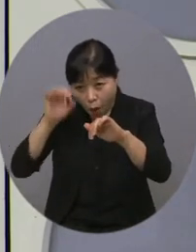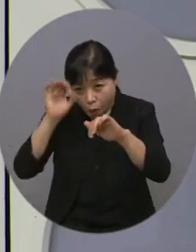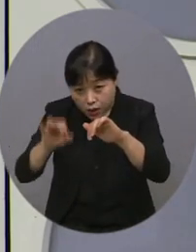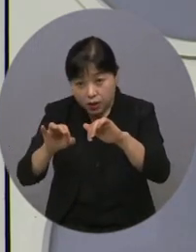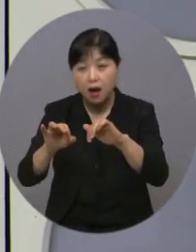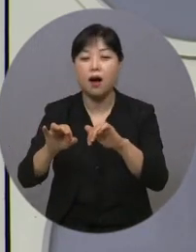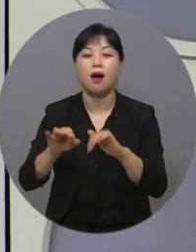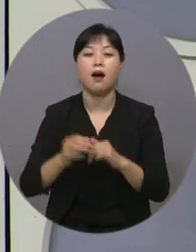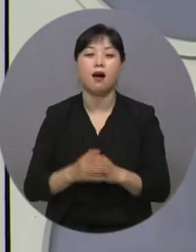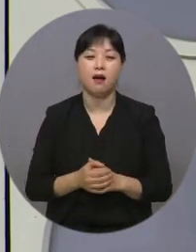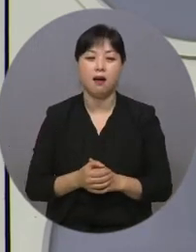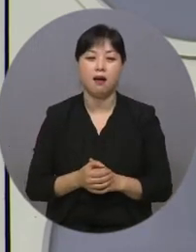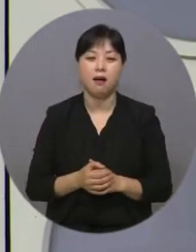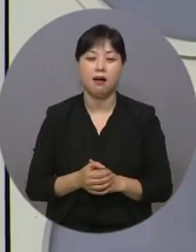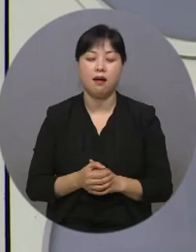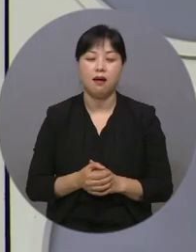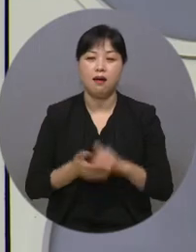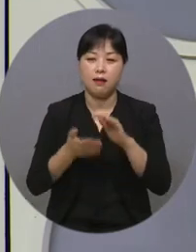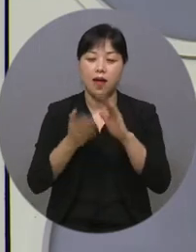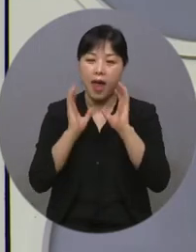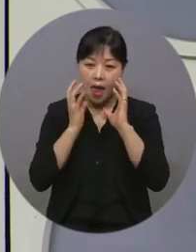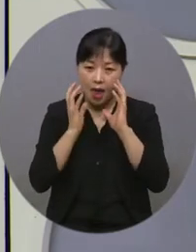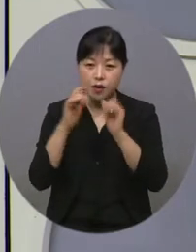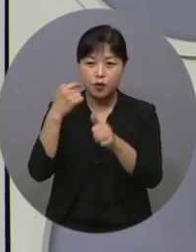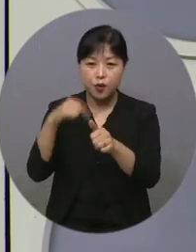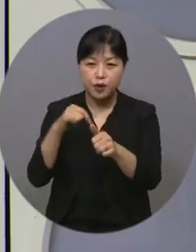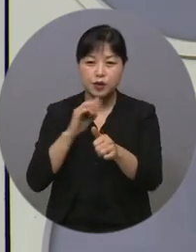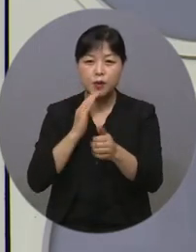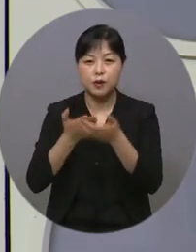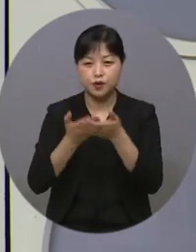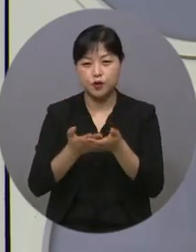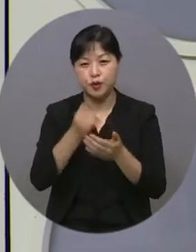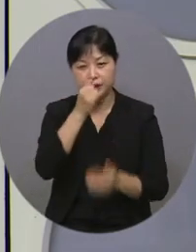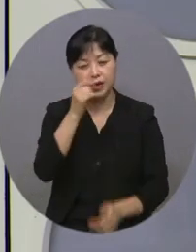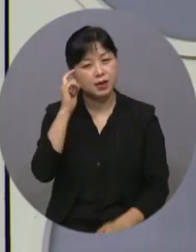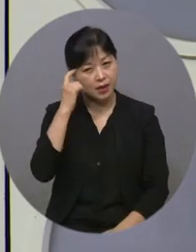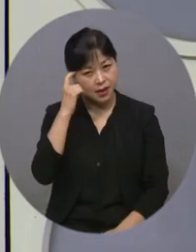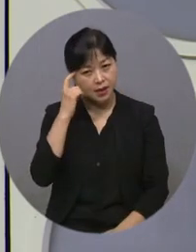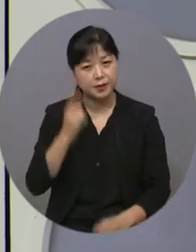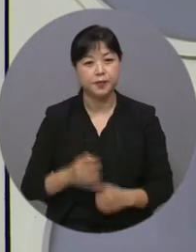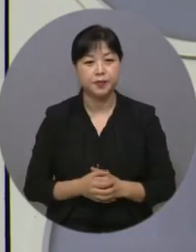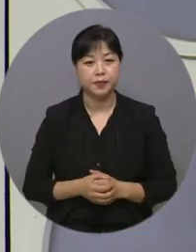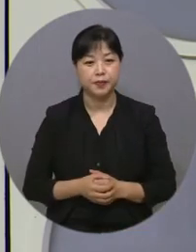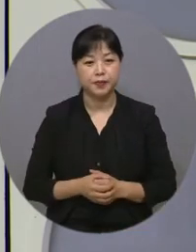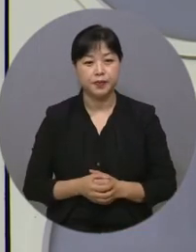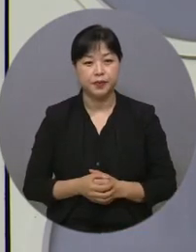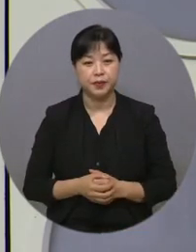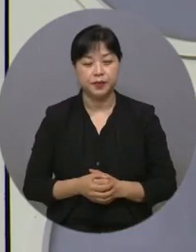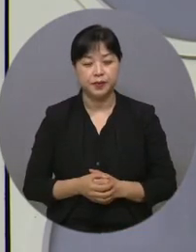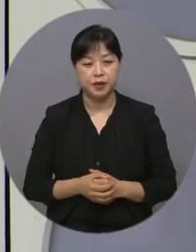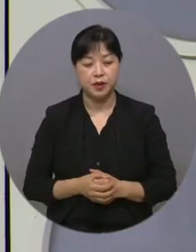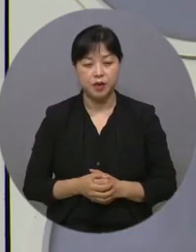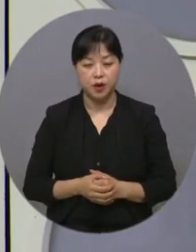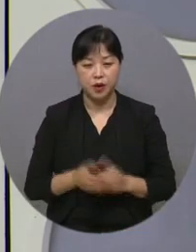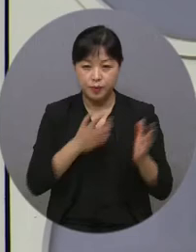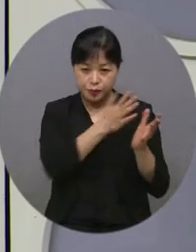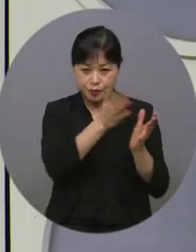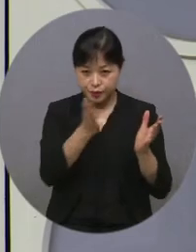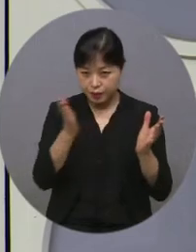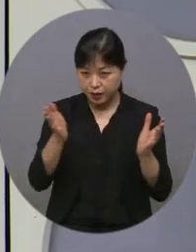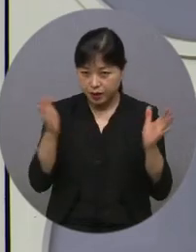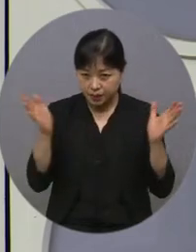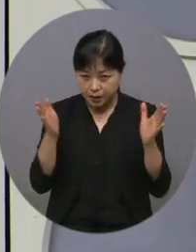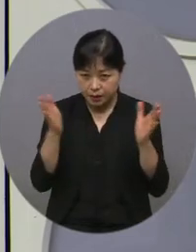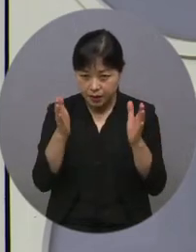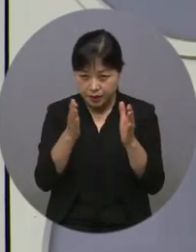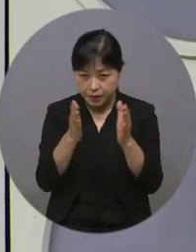교육이 참 중요하다고 생각이 들었어요. 그래서 그 분야를 좁혀가다가 유아 교육